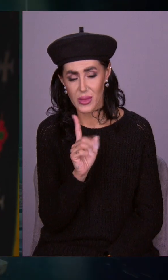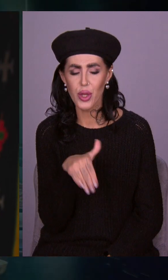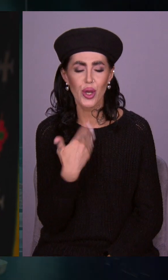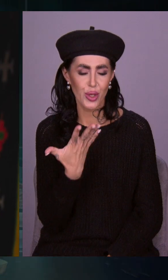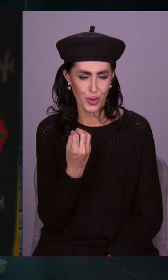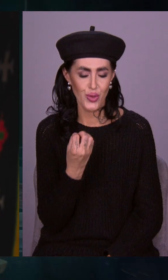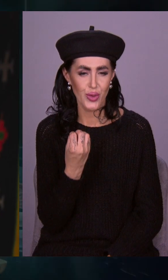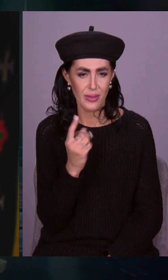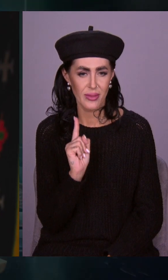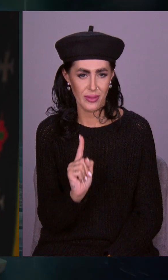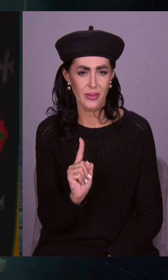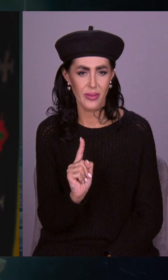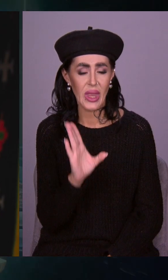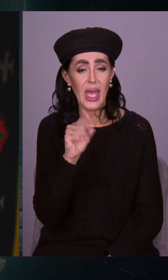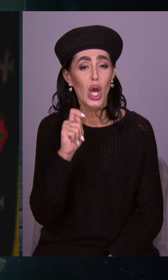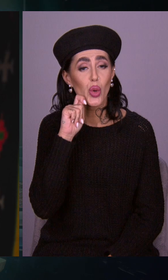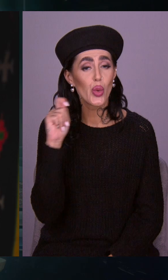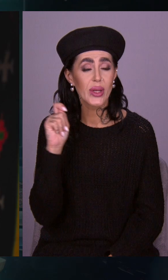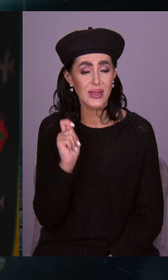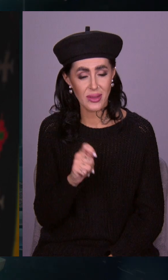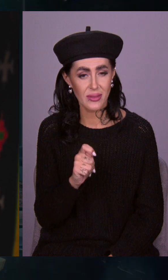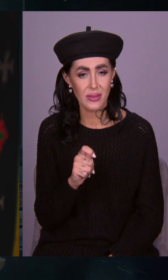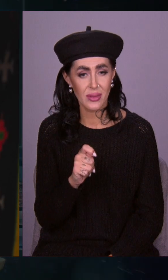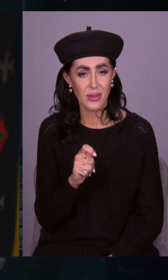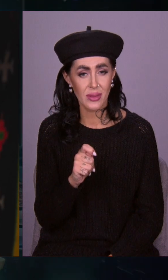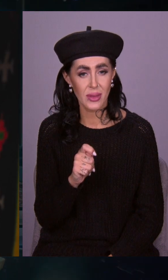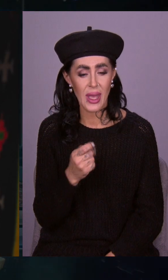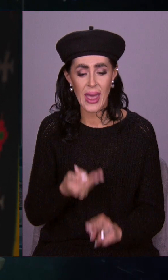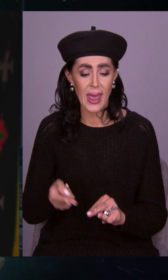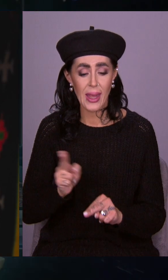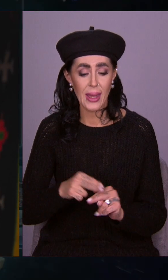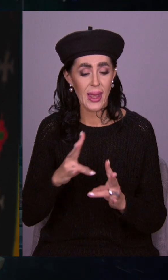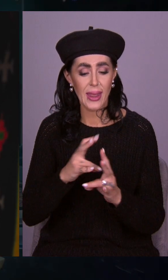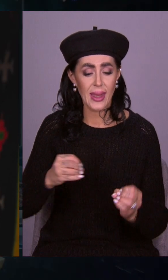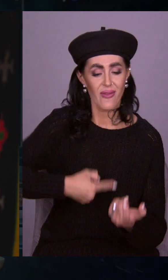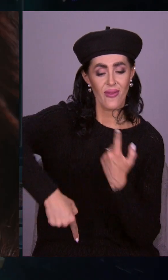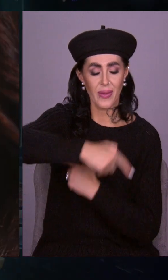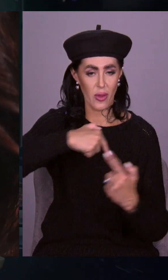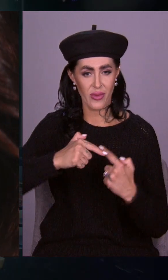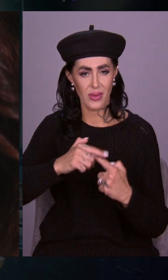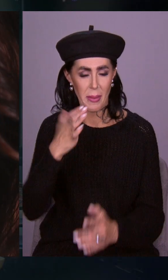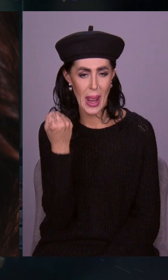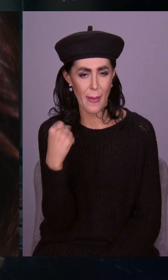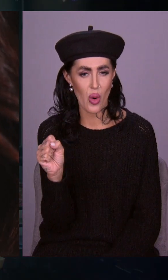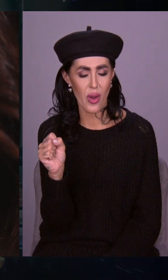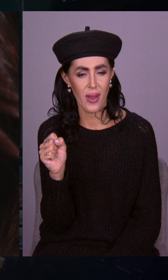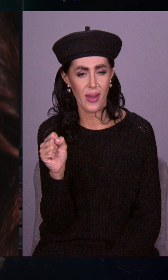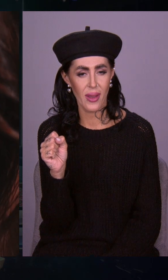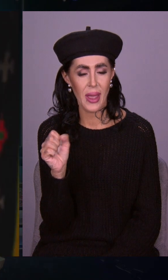одне. Українська – це невідворотна перемога.